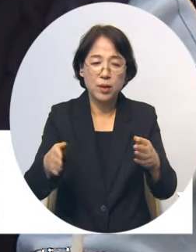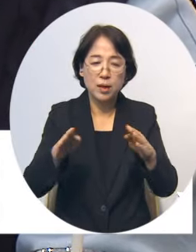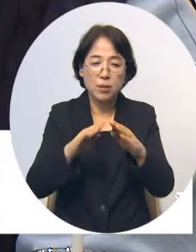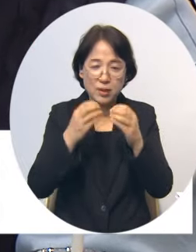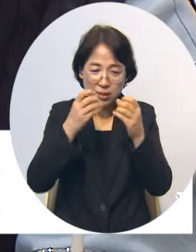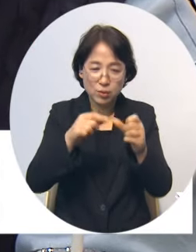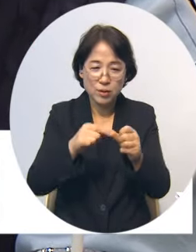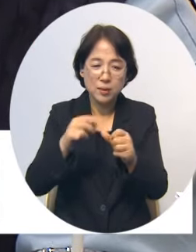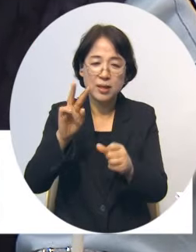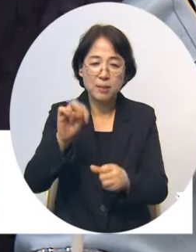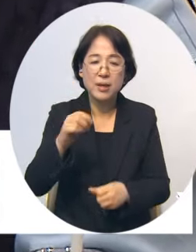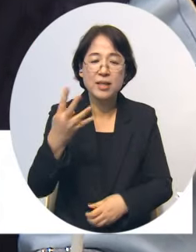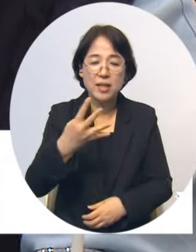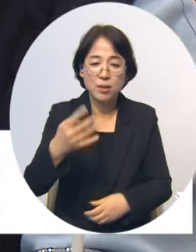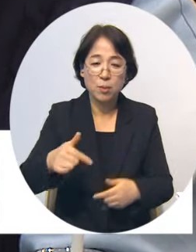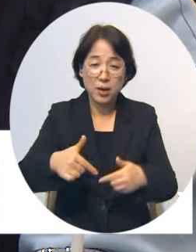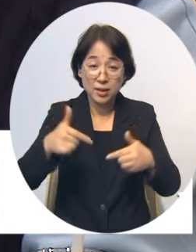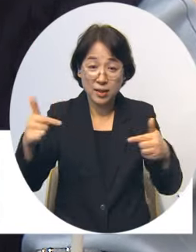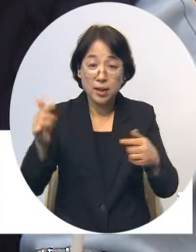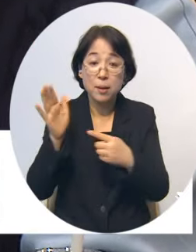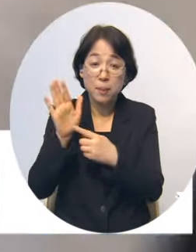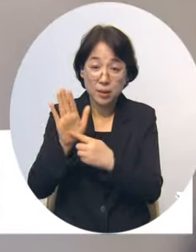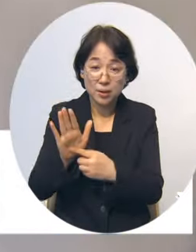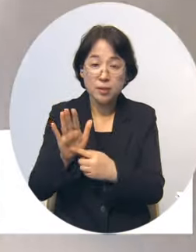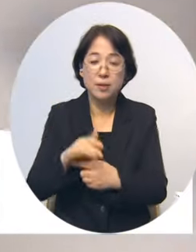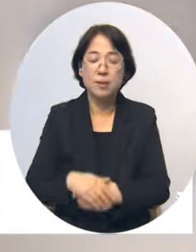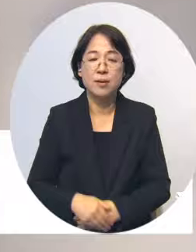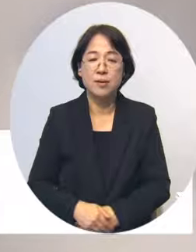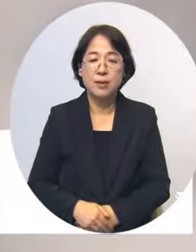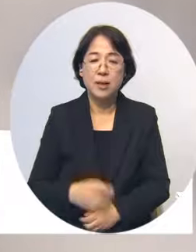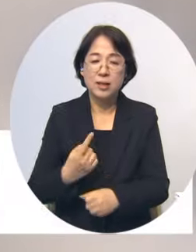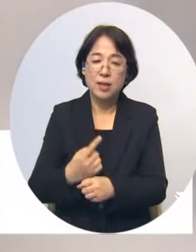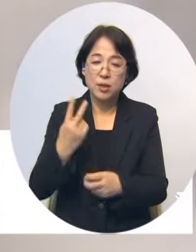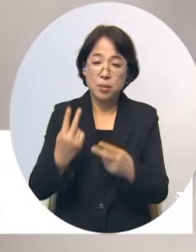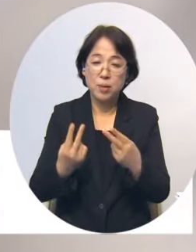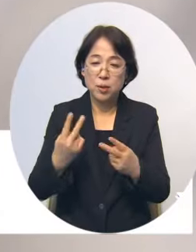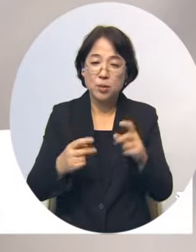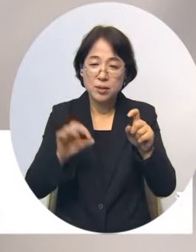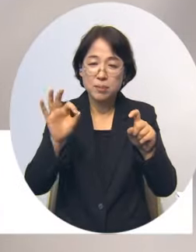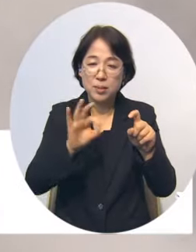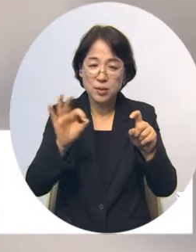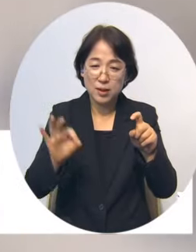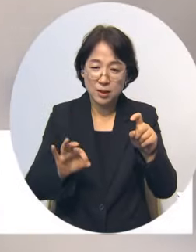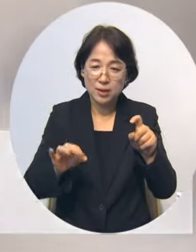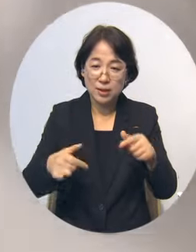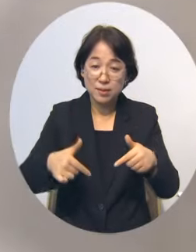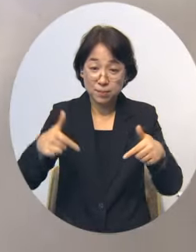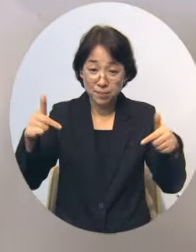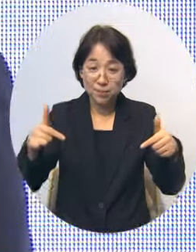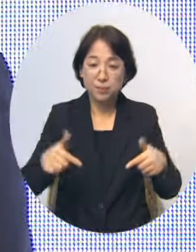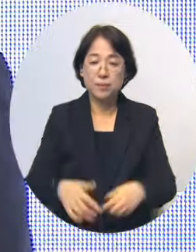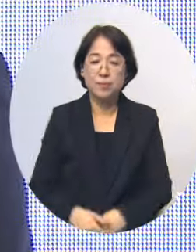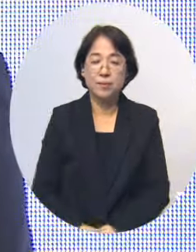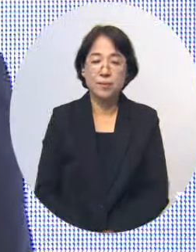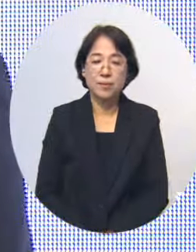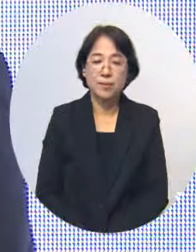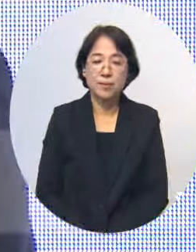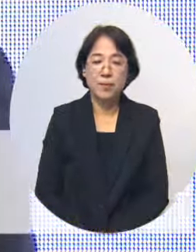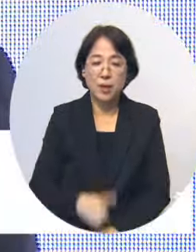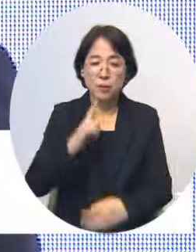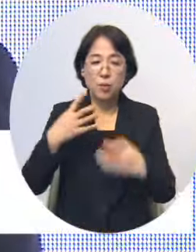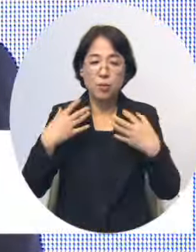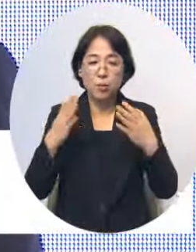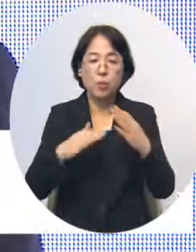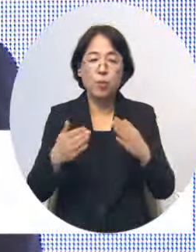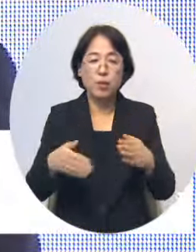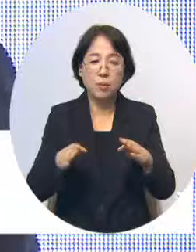2 4천명으로 확대한다고 밝혔습니다 지난해보다 10% 많은 규모입니다 정부도